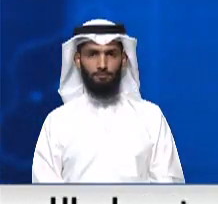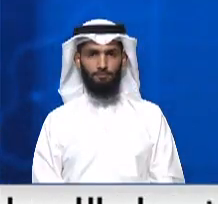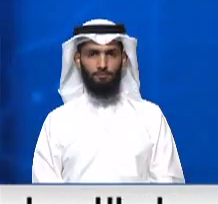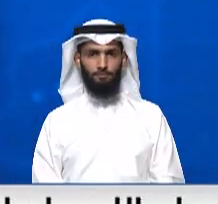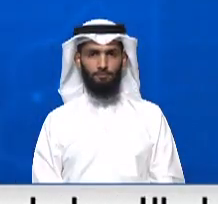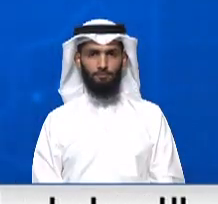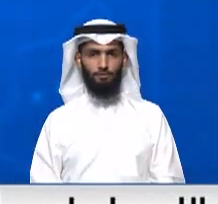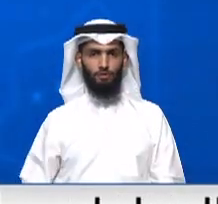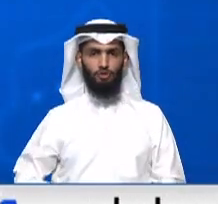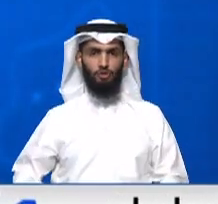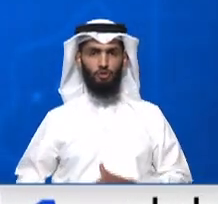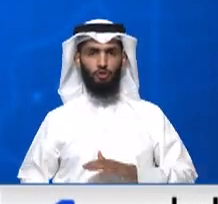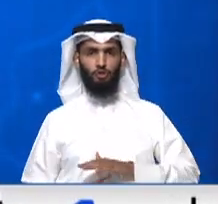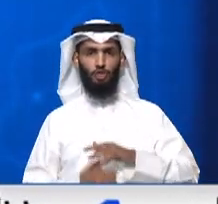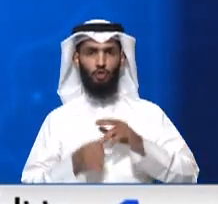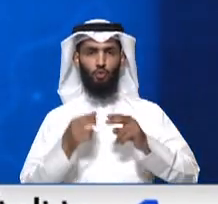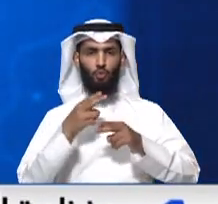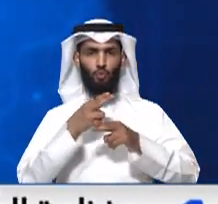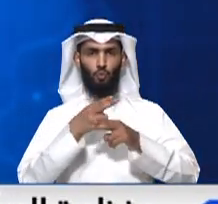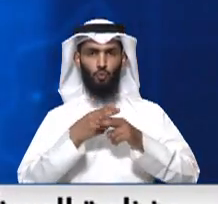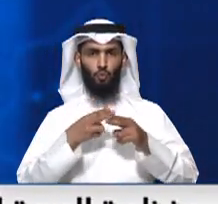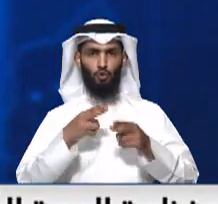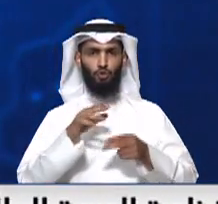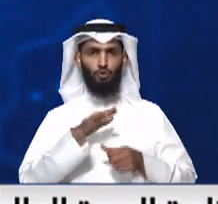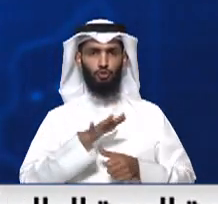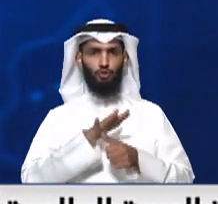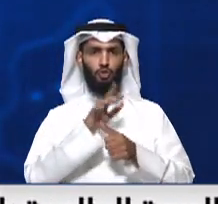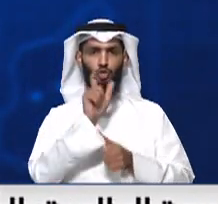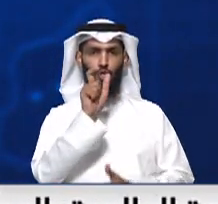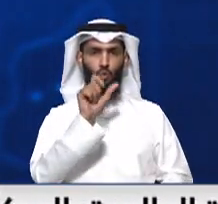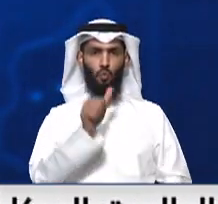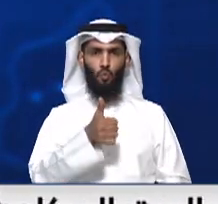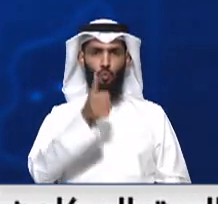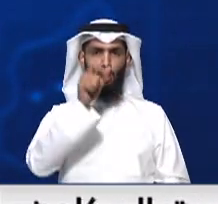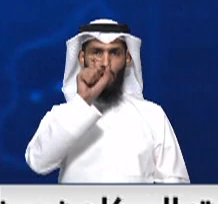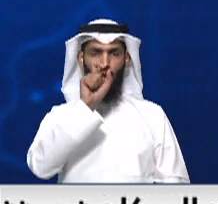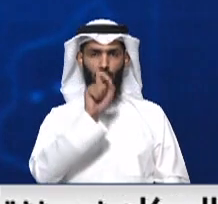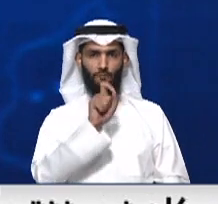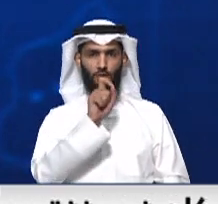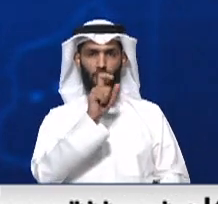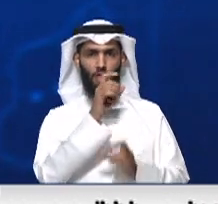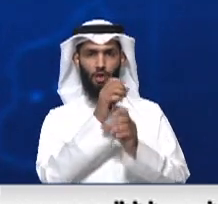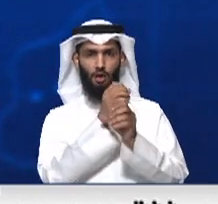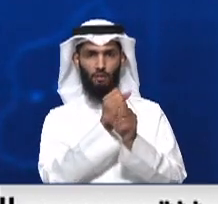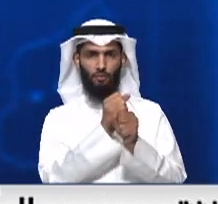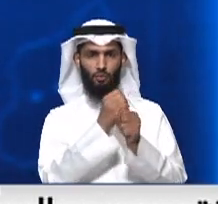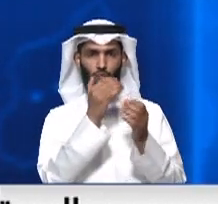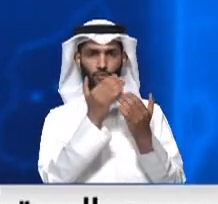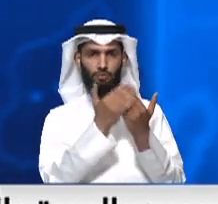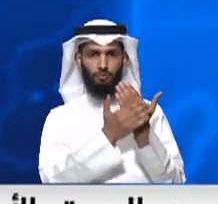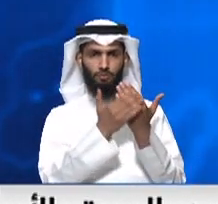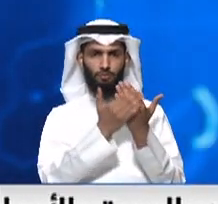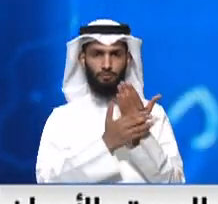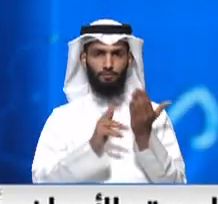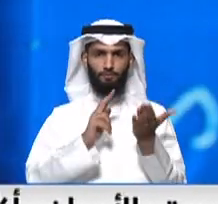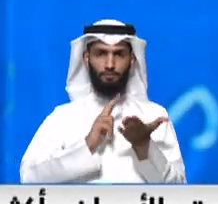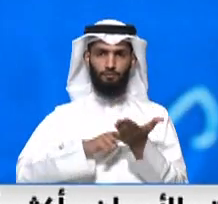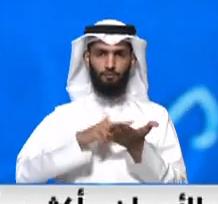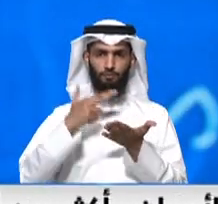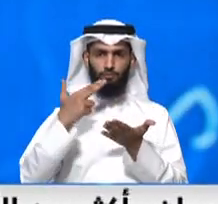بعث حضره صاحب السمو امير البلاد الشيخ نواف الاحمد الجابر الصباح حفظه الله ورعاه ببرق